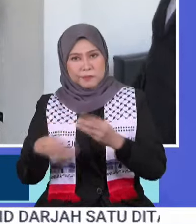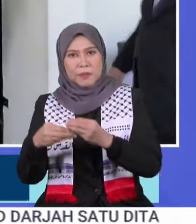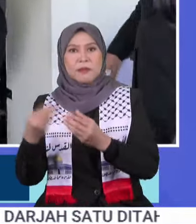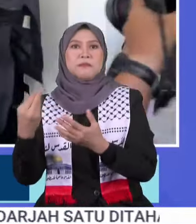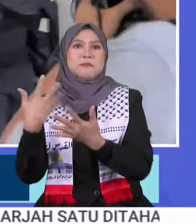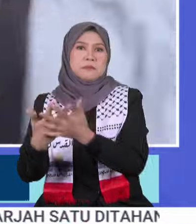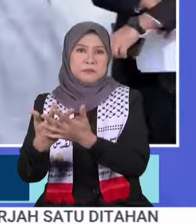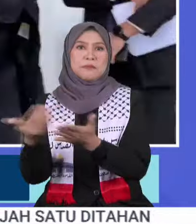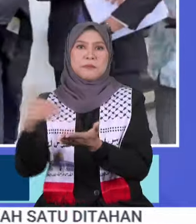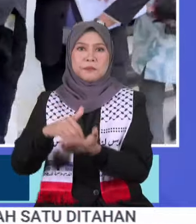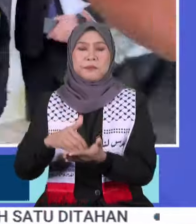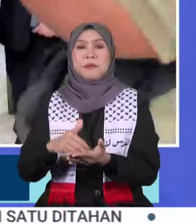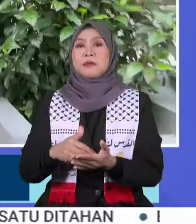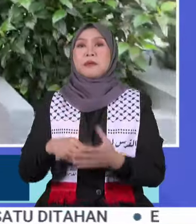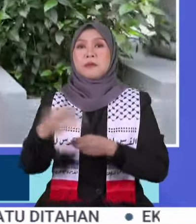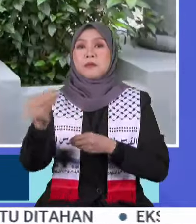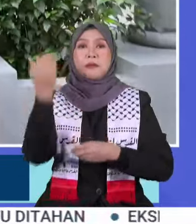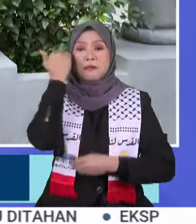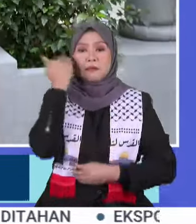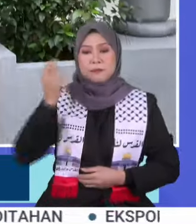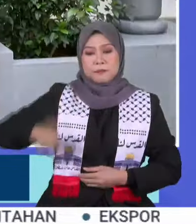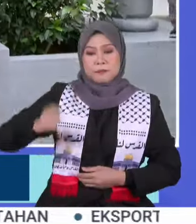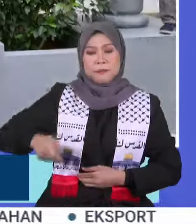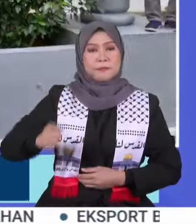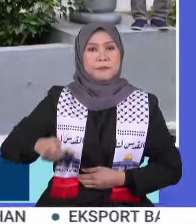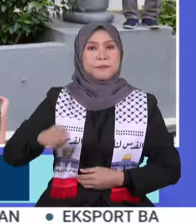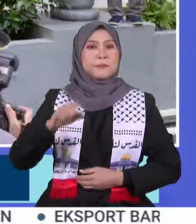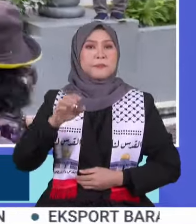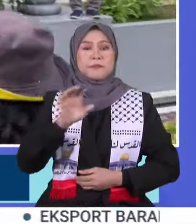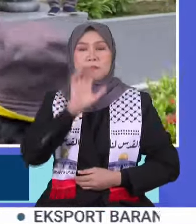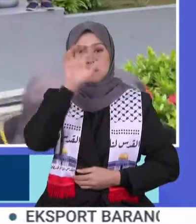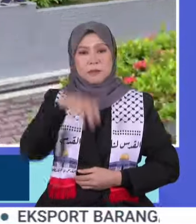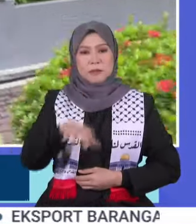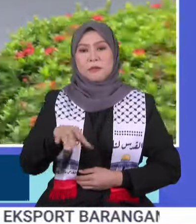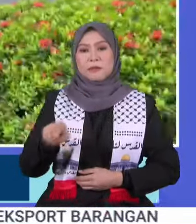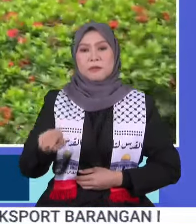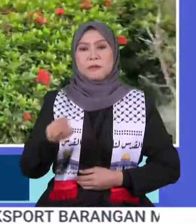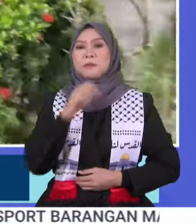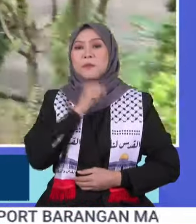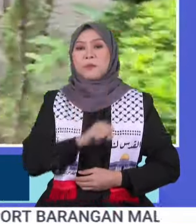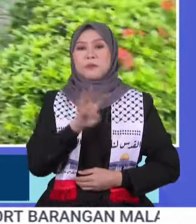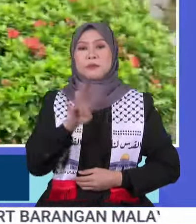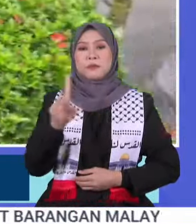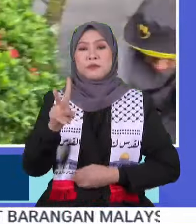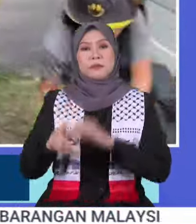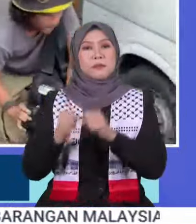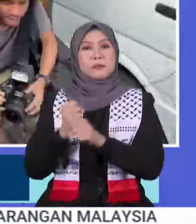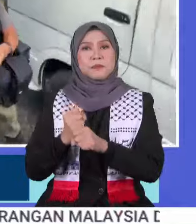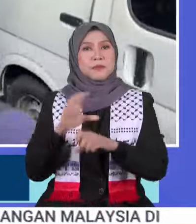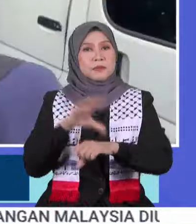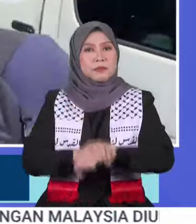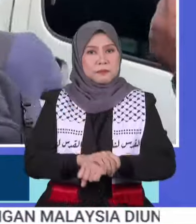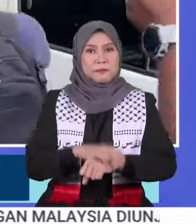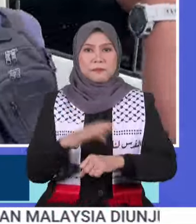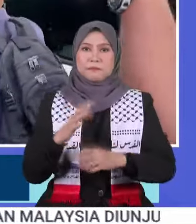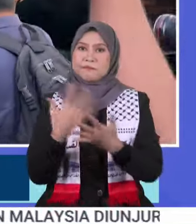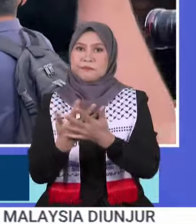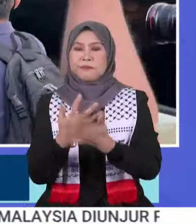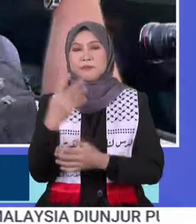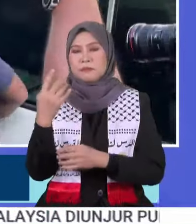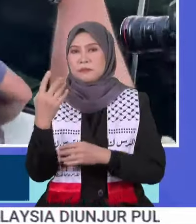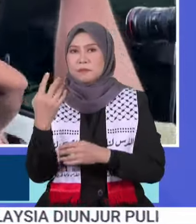rogol lain. Perintah reman dikeluarkan Hakim Mahkamah Majistret Batu Gajah. Suspek berusia 42 tahun itu sebelum ini ditahan dan direman 4 hari